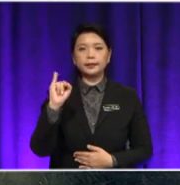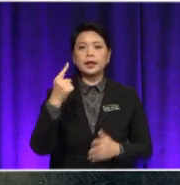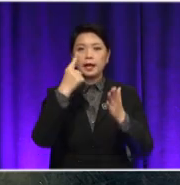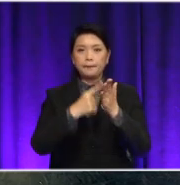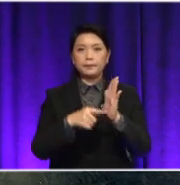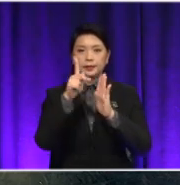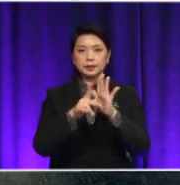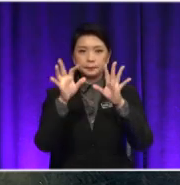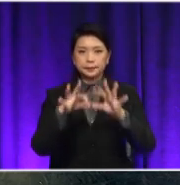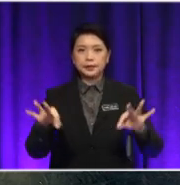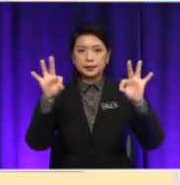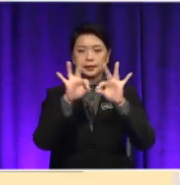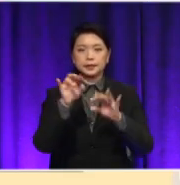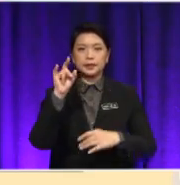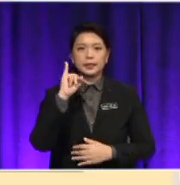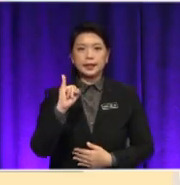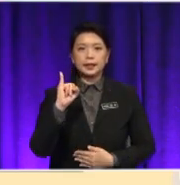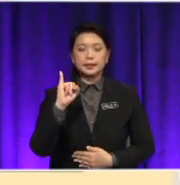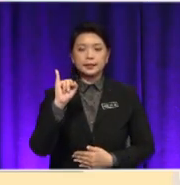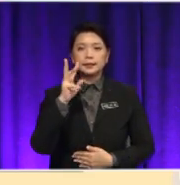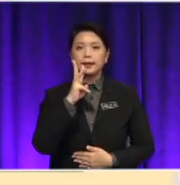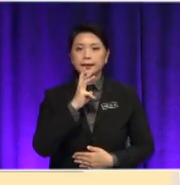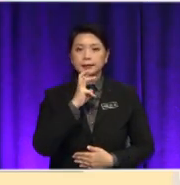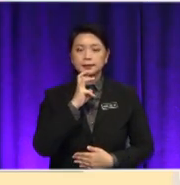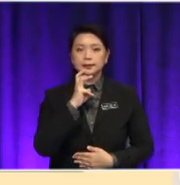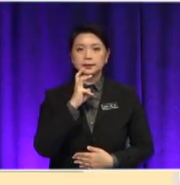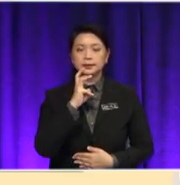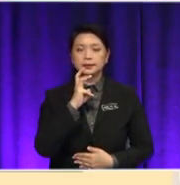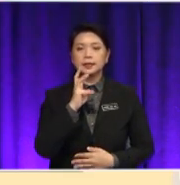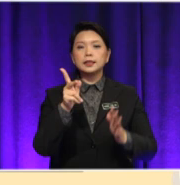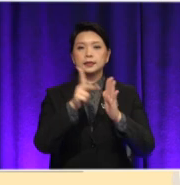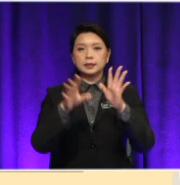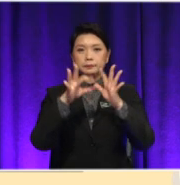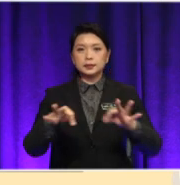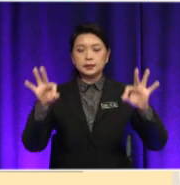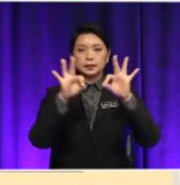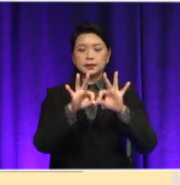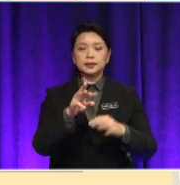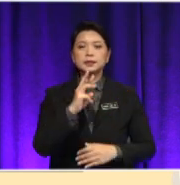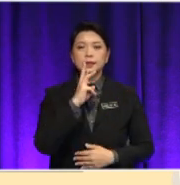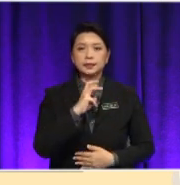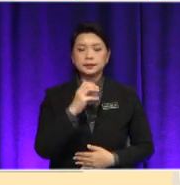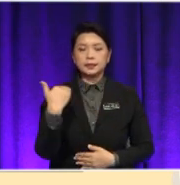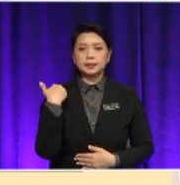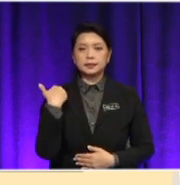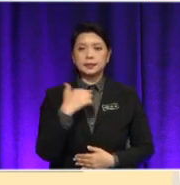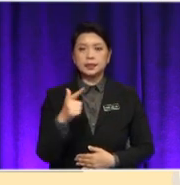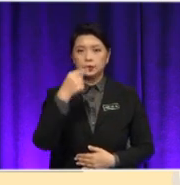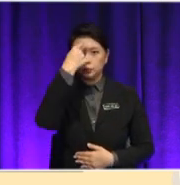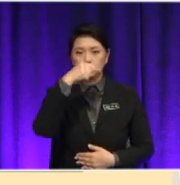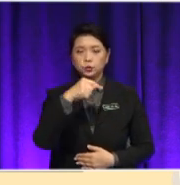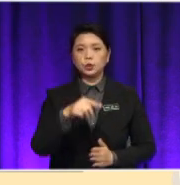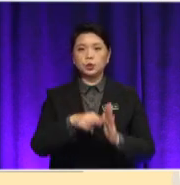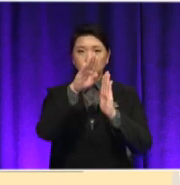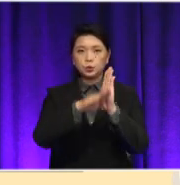kepentingan ais, Dania? Okey, cikgu. Kepentingan ais selain dapat mengurangkan sakit, ini